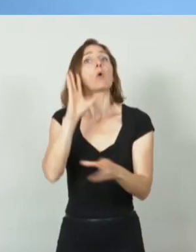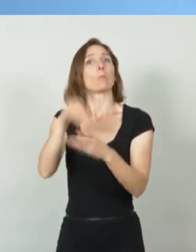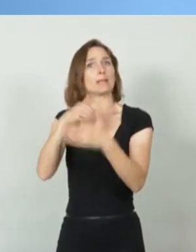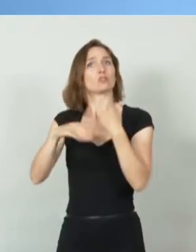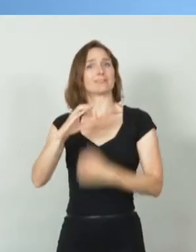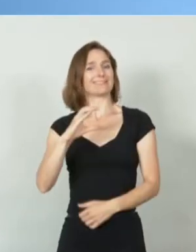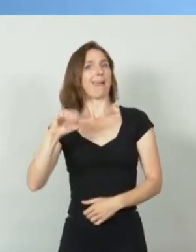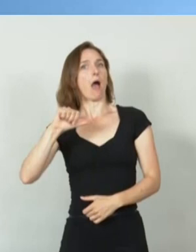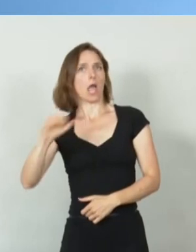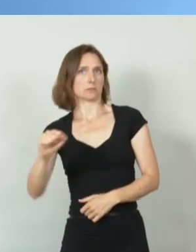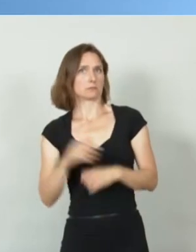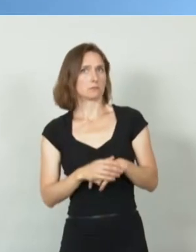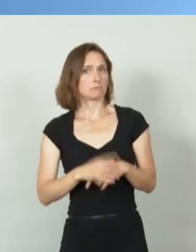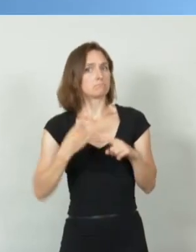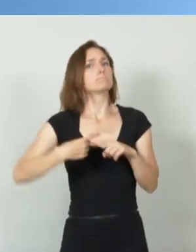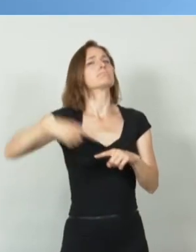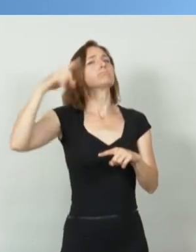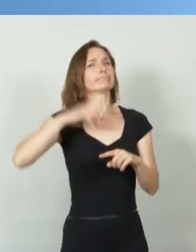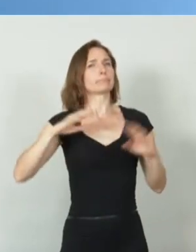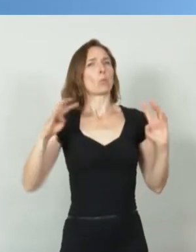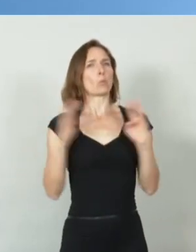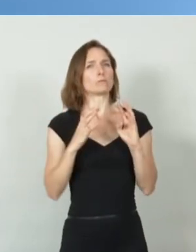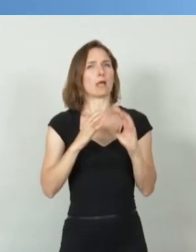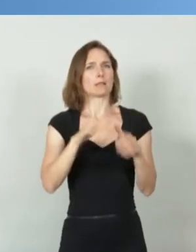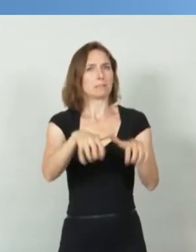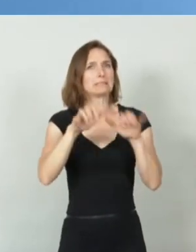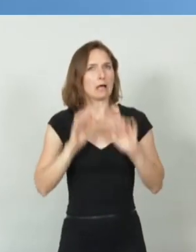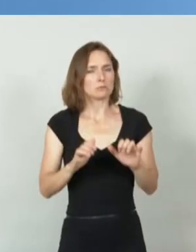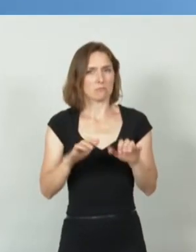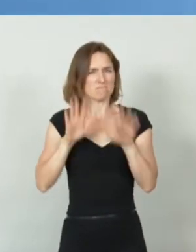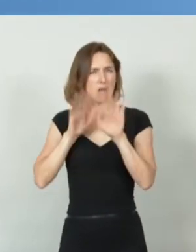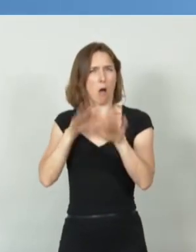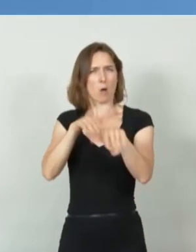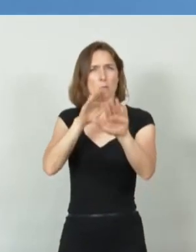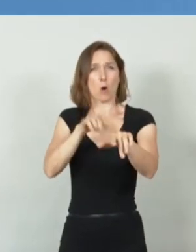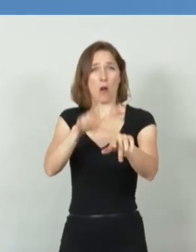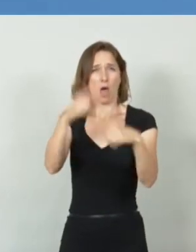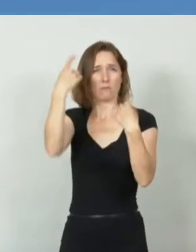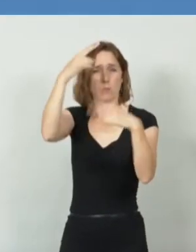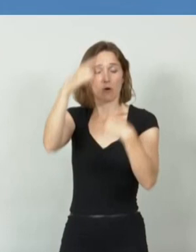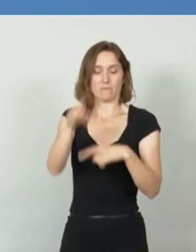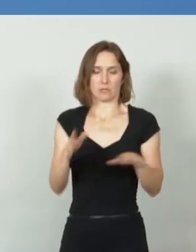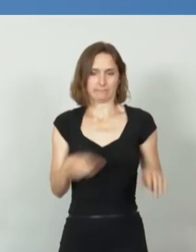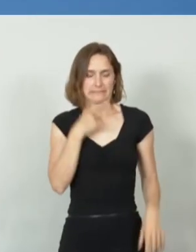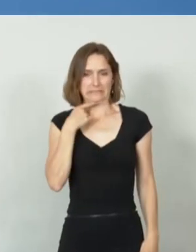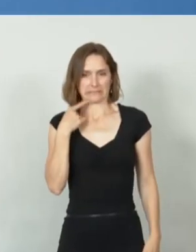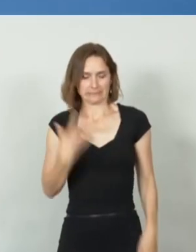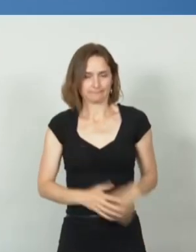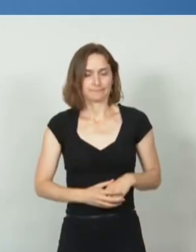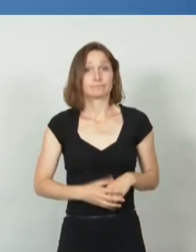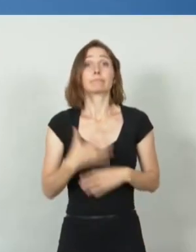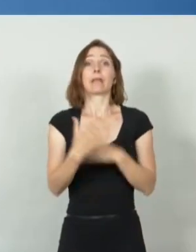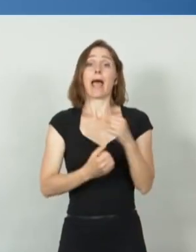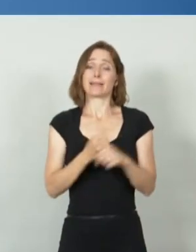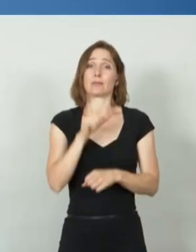ou lors du dernier conseil administration il y avait des manifestations il vous semblait avoir bien du mal en 2022 vous avez